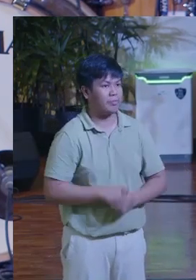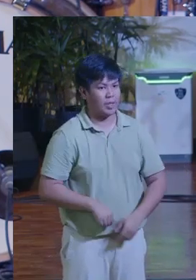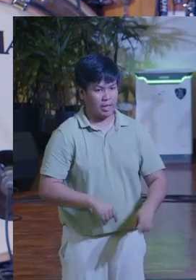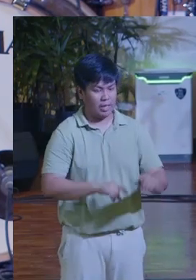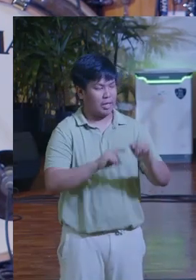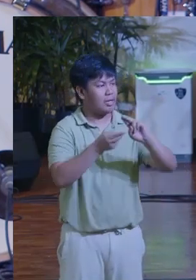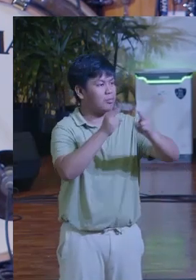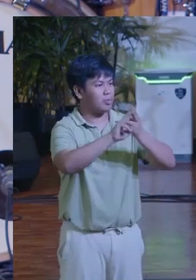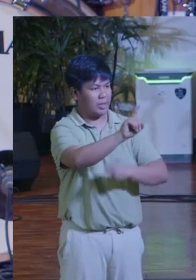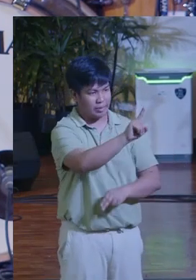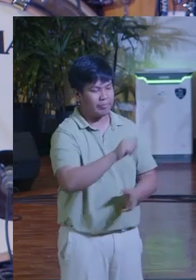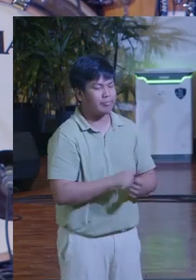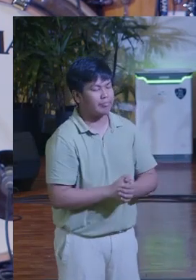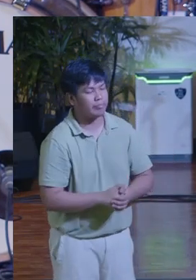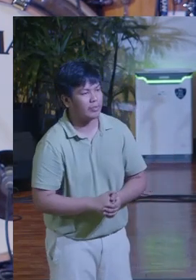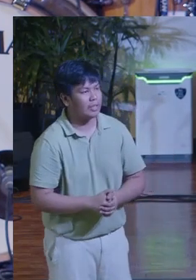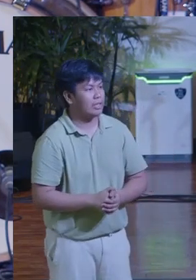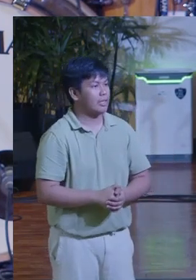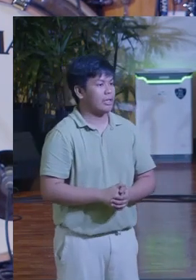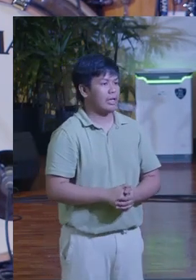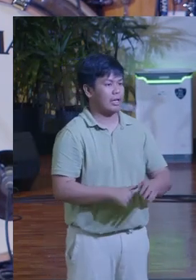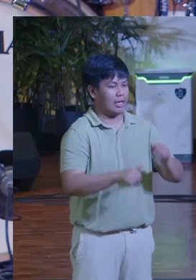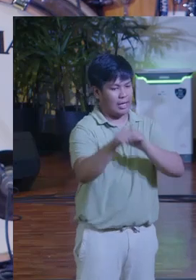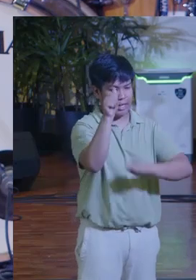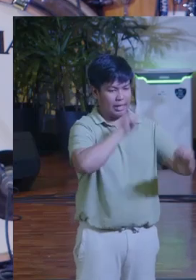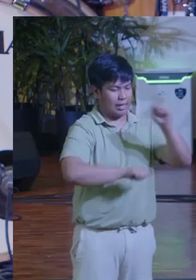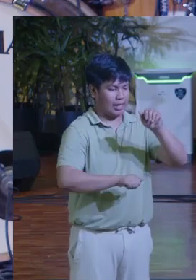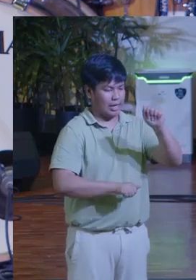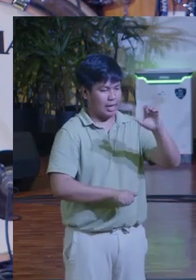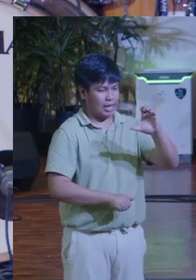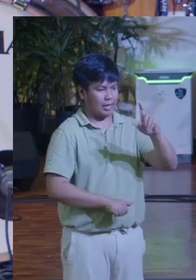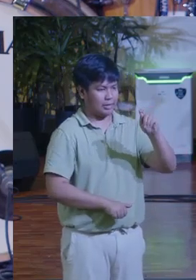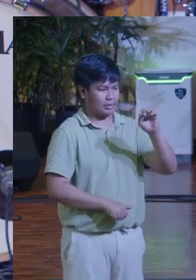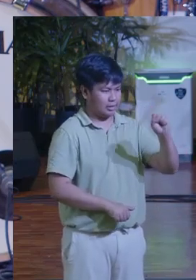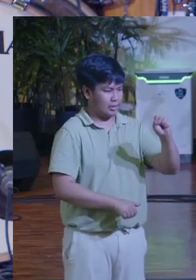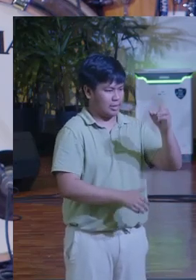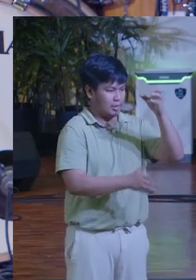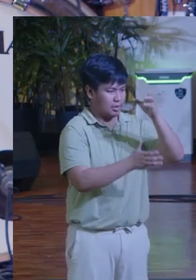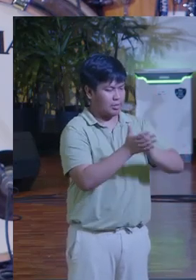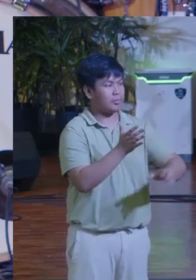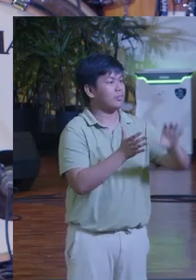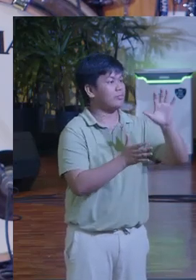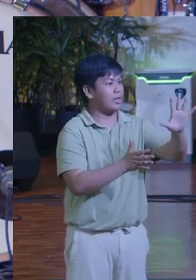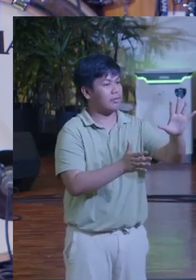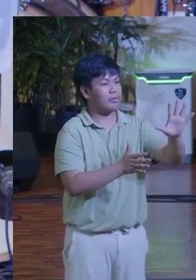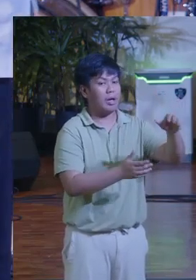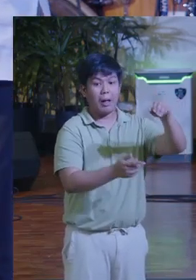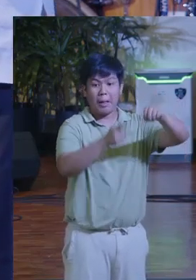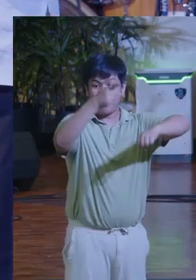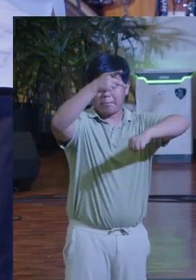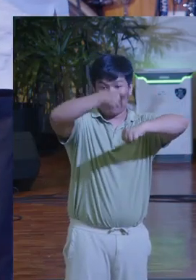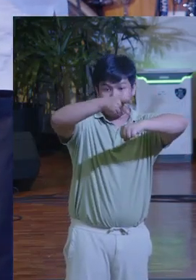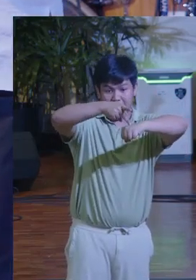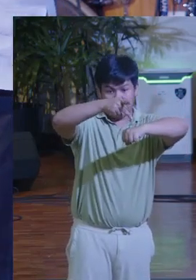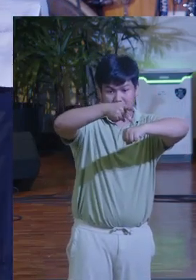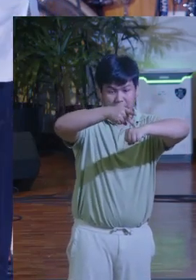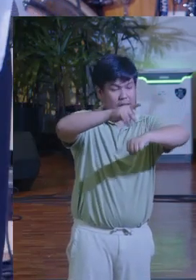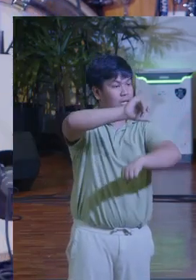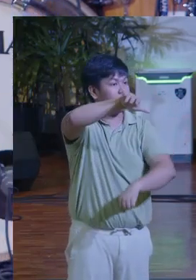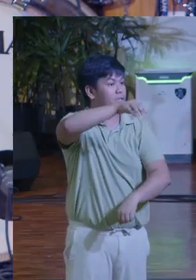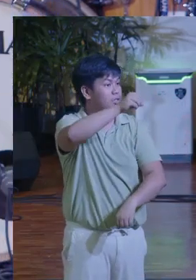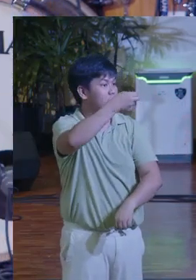ay ito. Yung isa po ay nasa Acts 5:29, kung saan si Peter tsaka si John